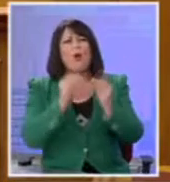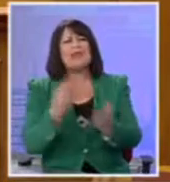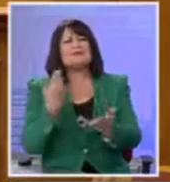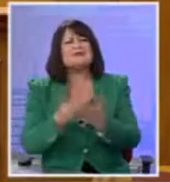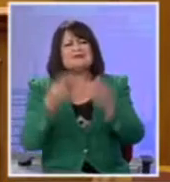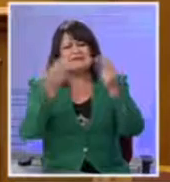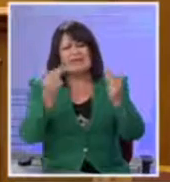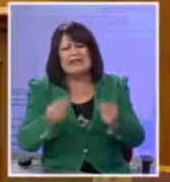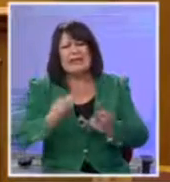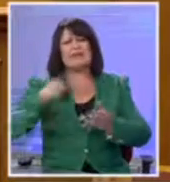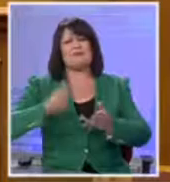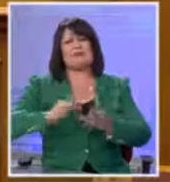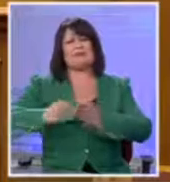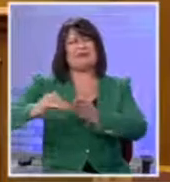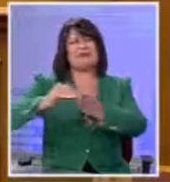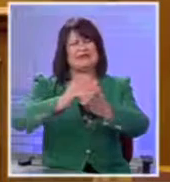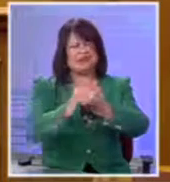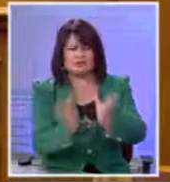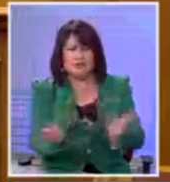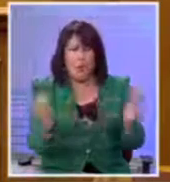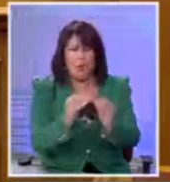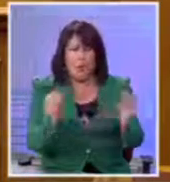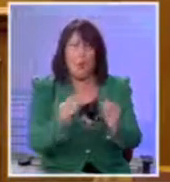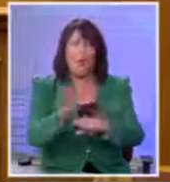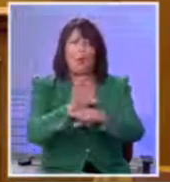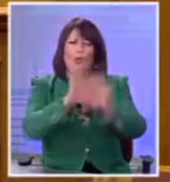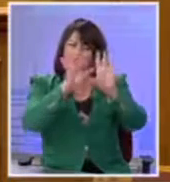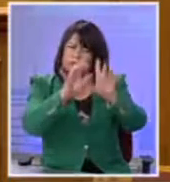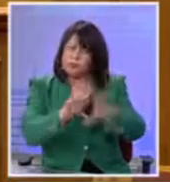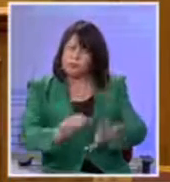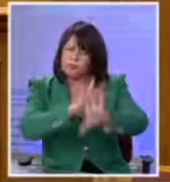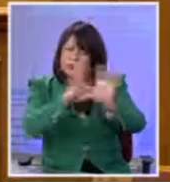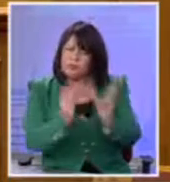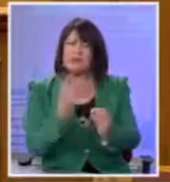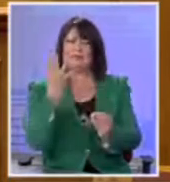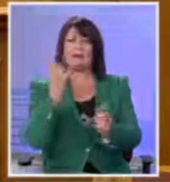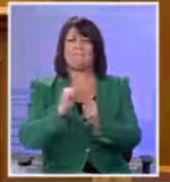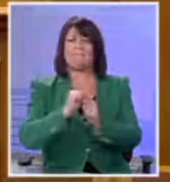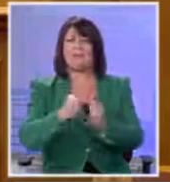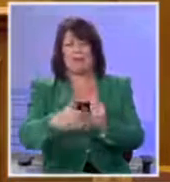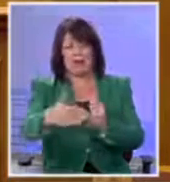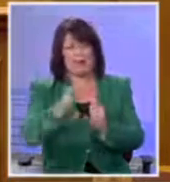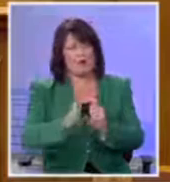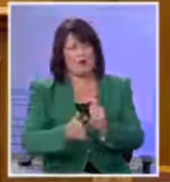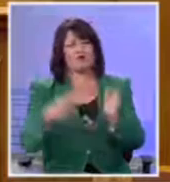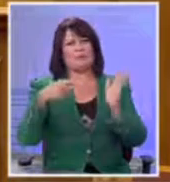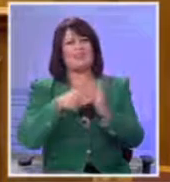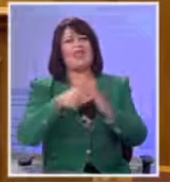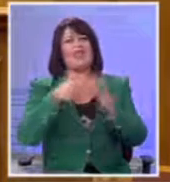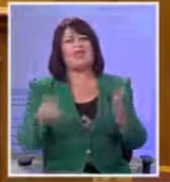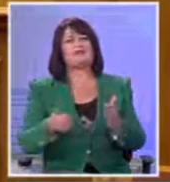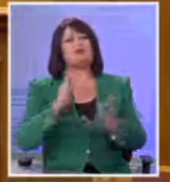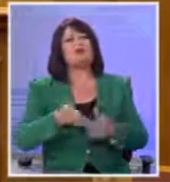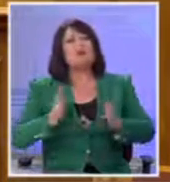των δημόσιων υπηρεσιών για να μπορέσουμε πραγματικά μετά από αυτό το τετράμινο, μέσα στο 16, να προχωρήσουμε σε